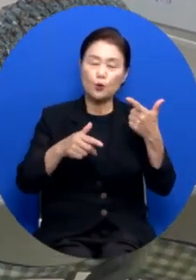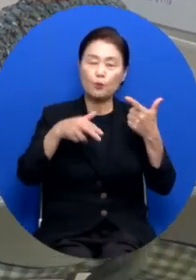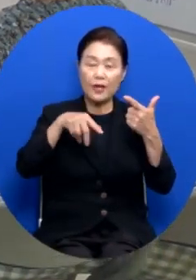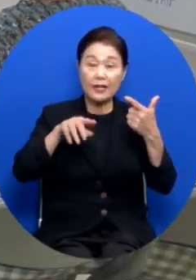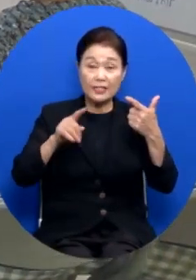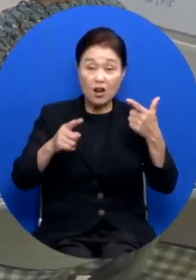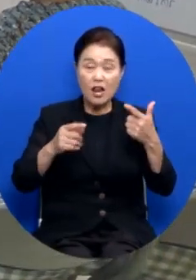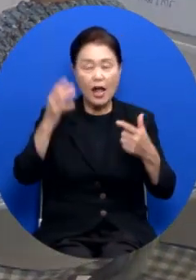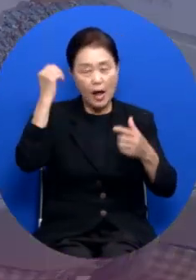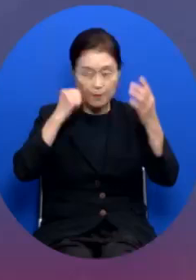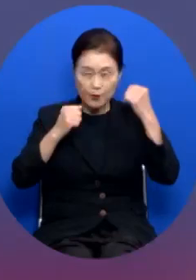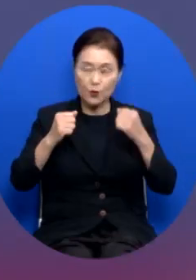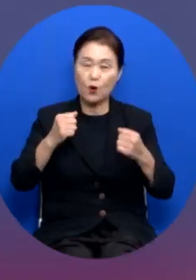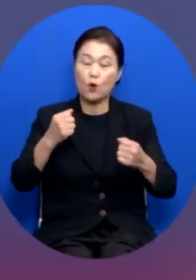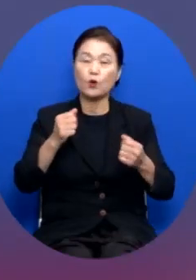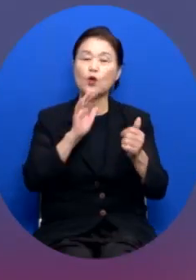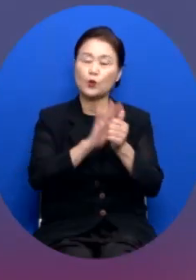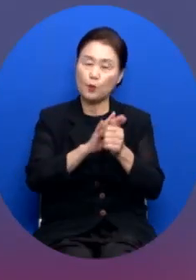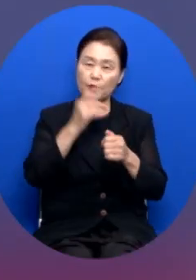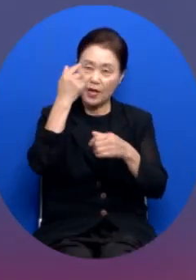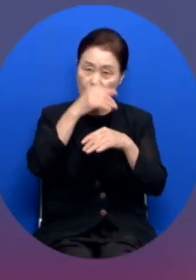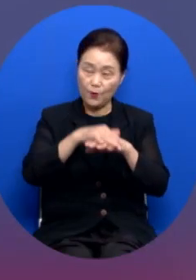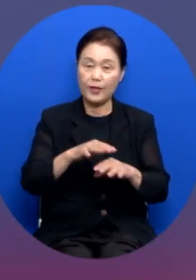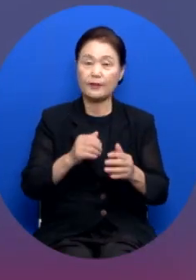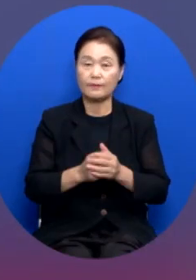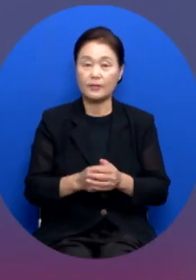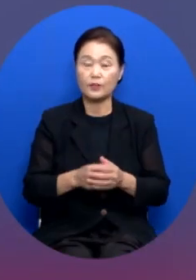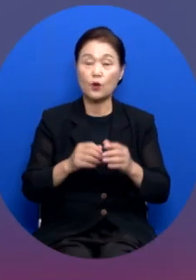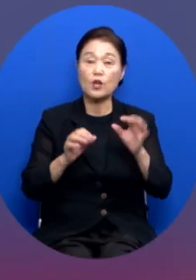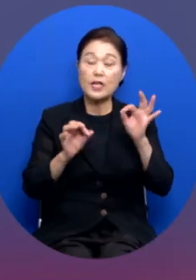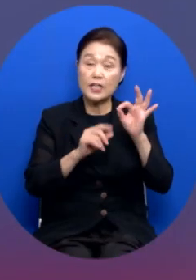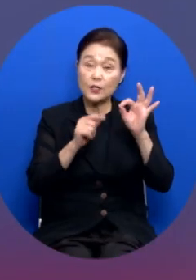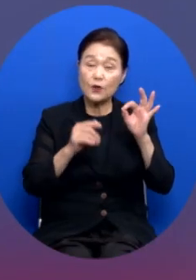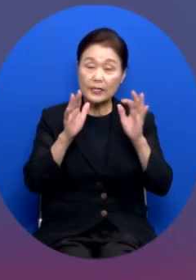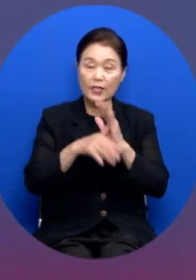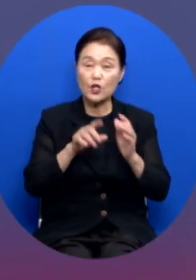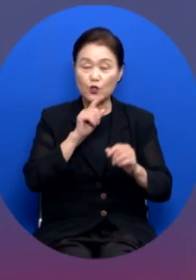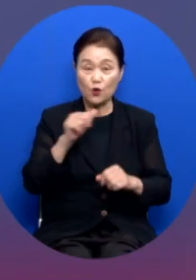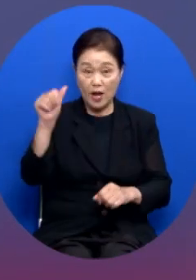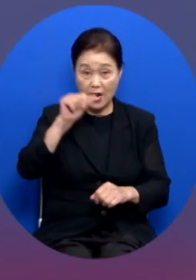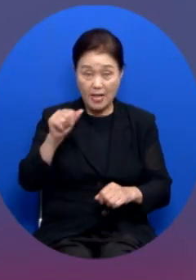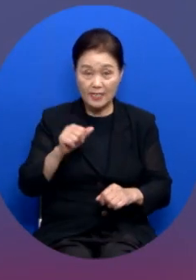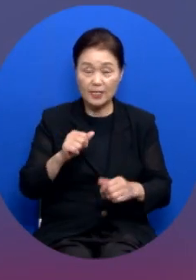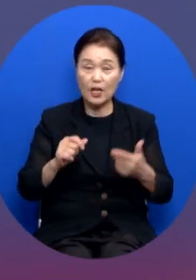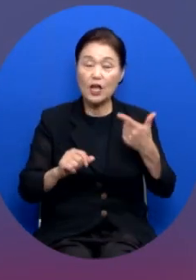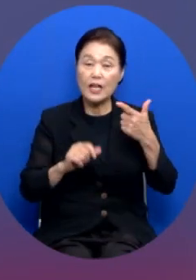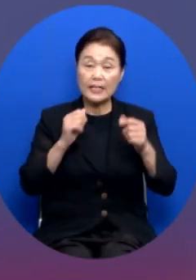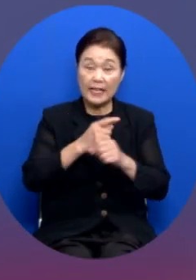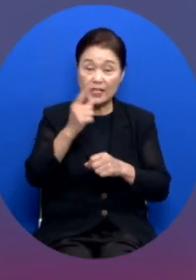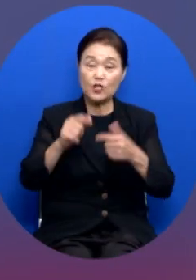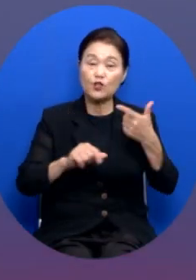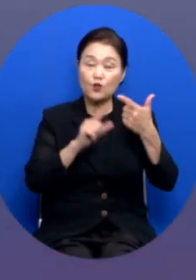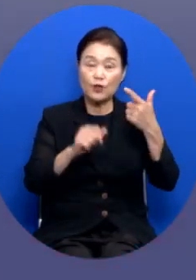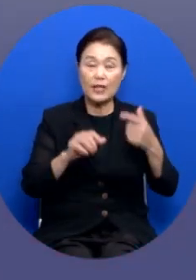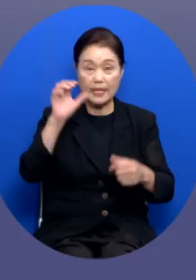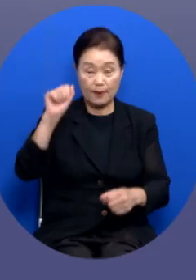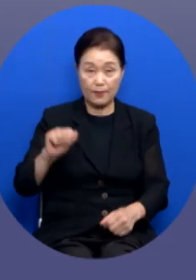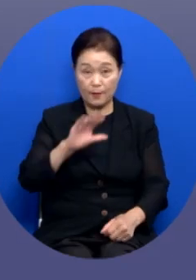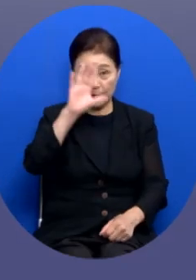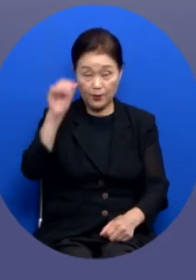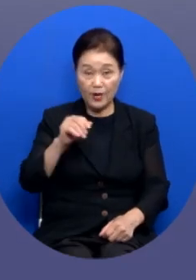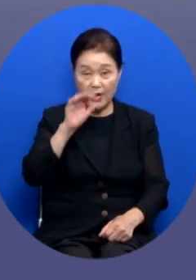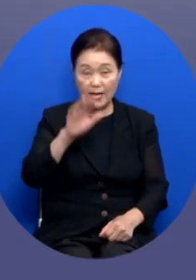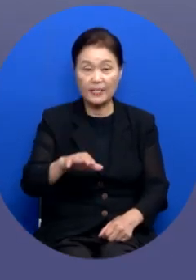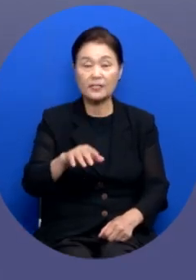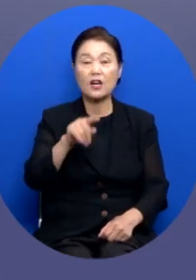도울 예정입니다. 한편 열방빛 선교회는 10월에는 중앙아시아, 내년 2월에는 남아프리카 공화국 등에서